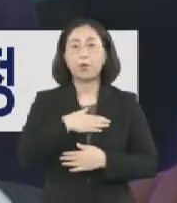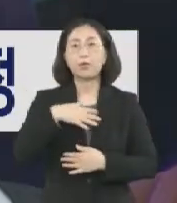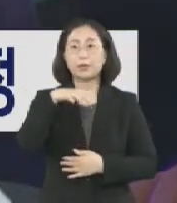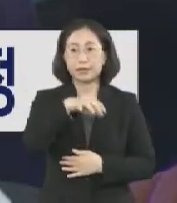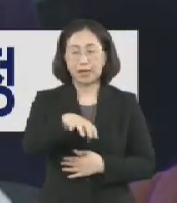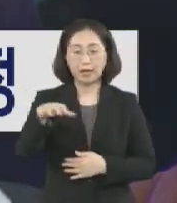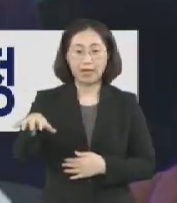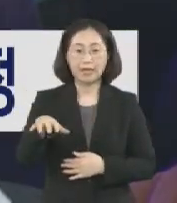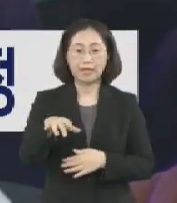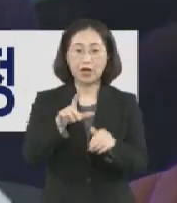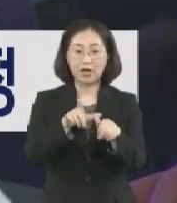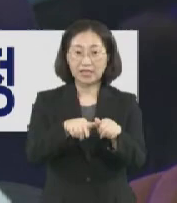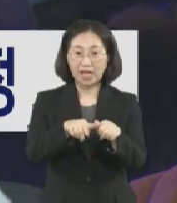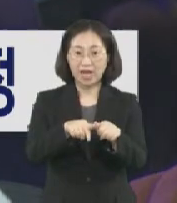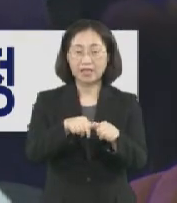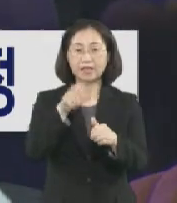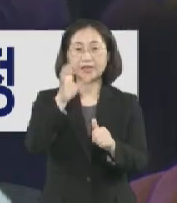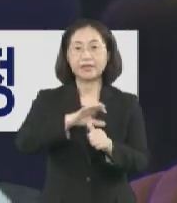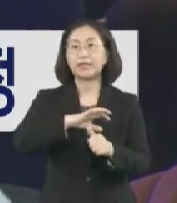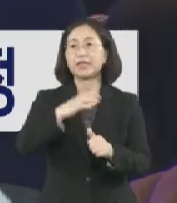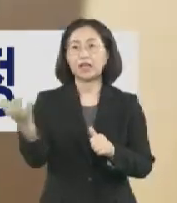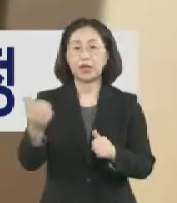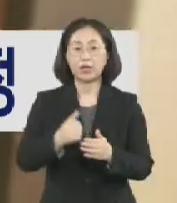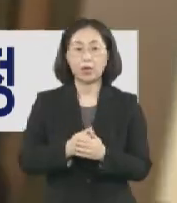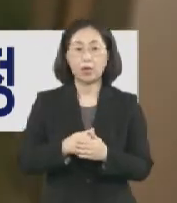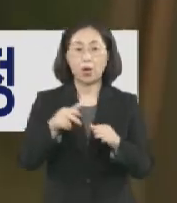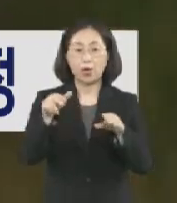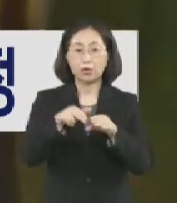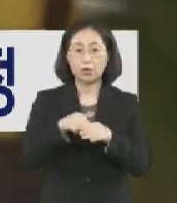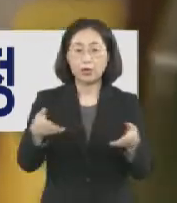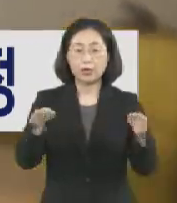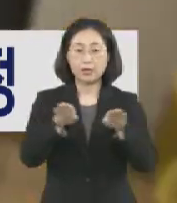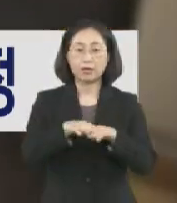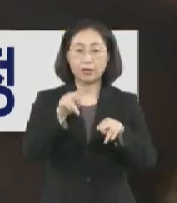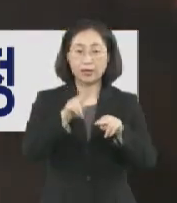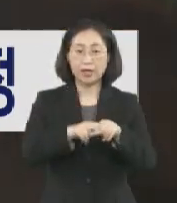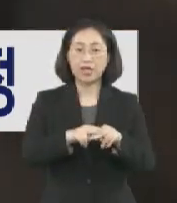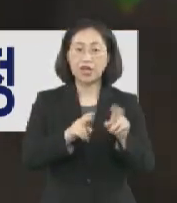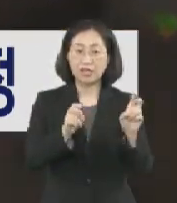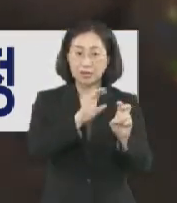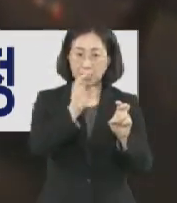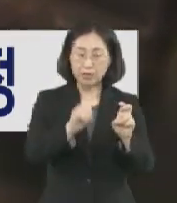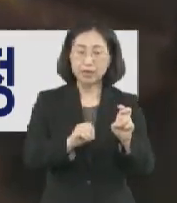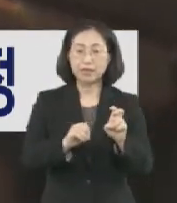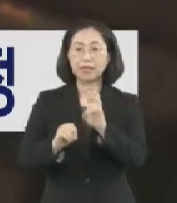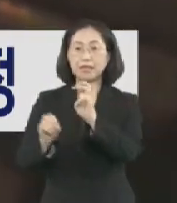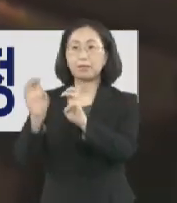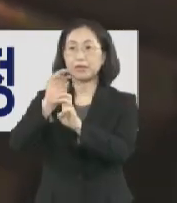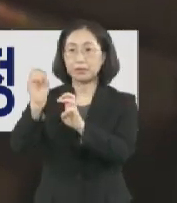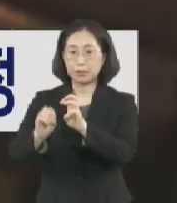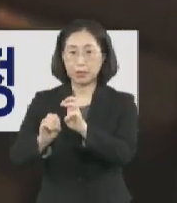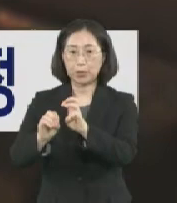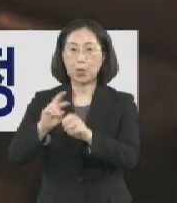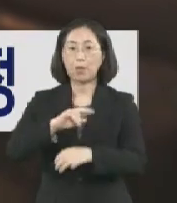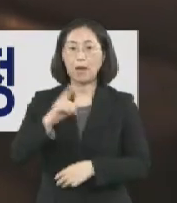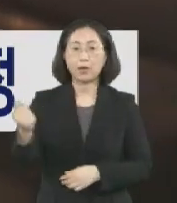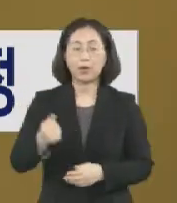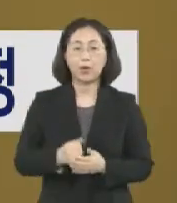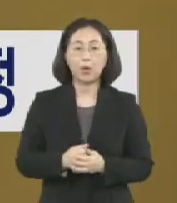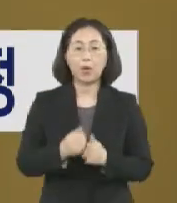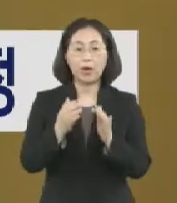등에 대한 영업 제한 시간이 해제되며 종교시설 도 좌석수가 종전 20% 에서 30% 이내로